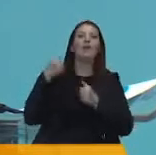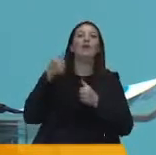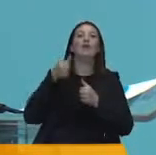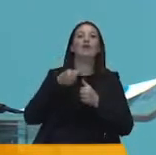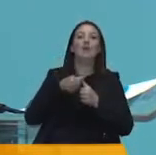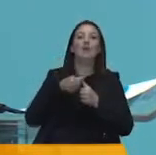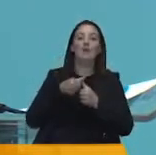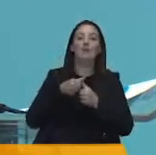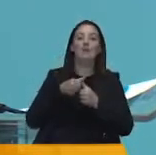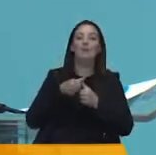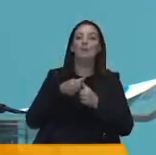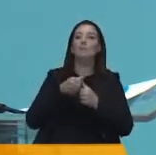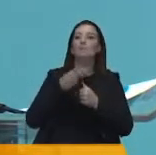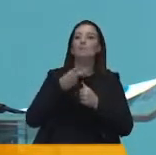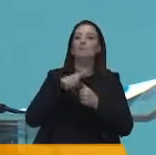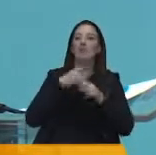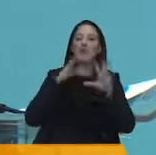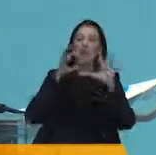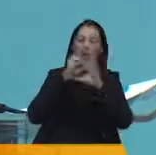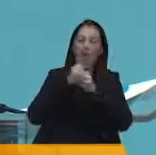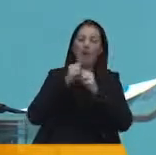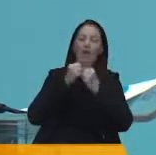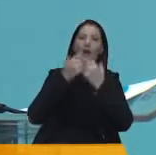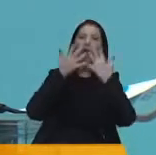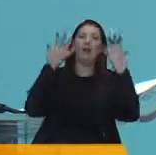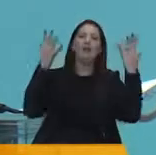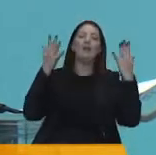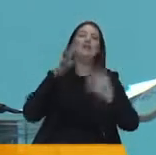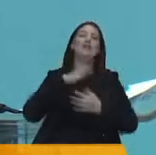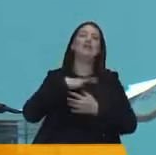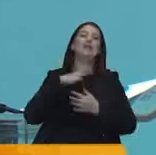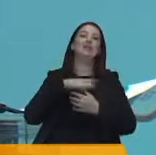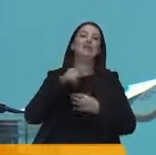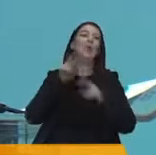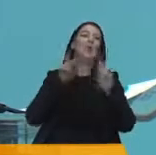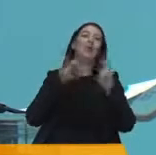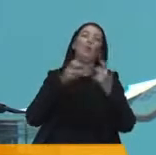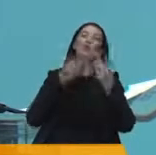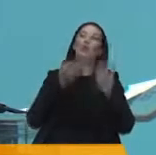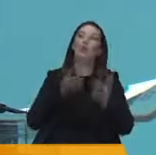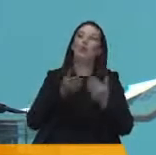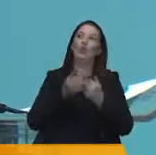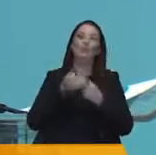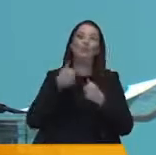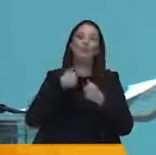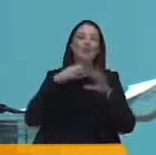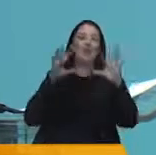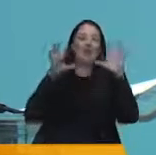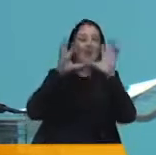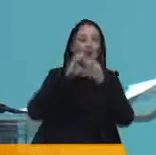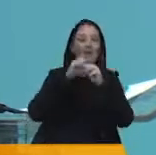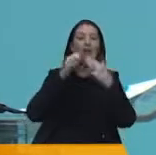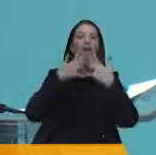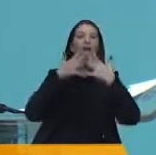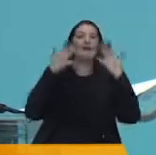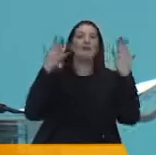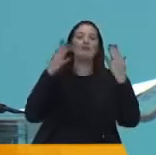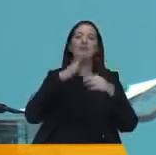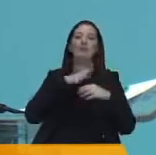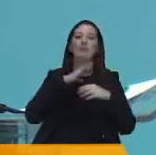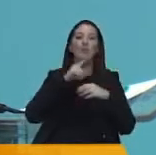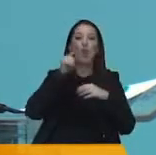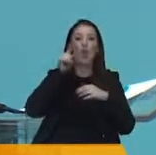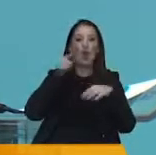yine işte biz karanlığı aydınlatmak istiyoruz. Mesele bu. Karanlığı aydınlatmak istiyoruz. Bölgedeki